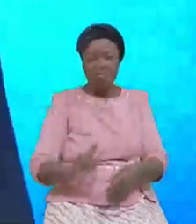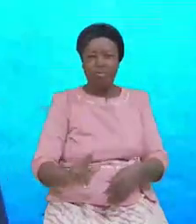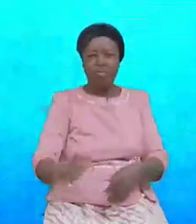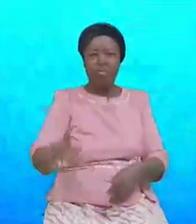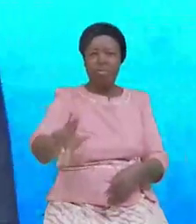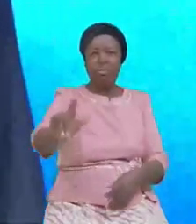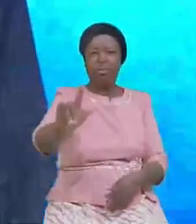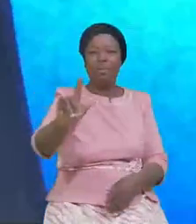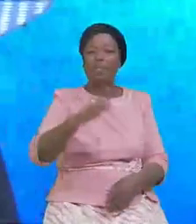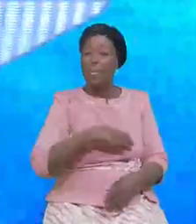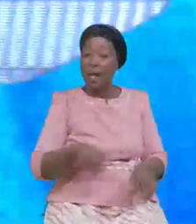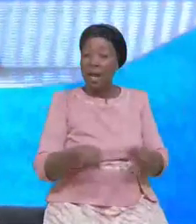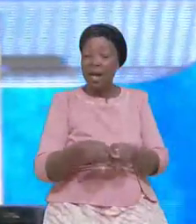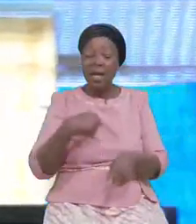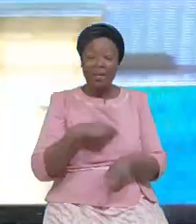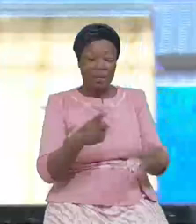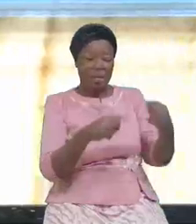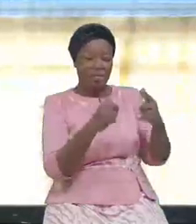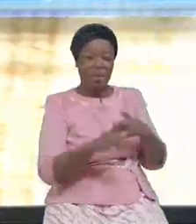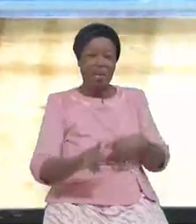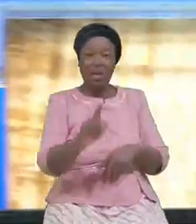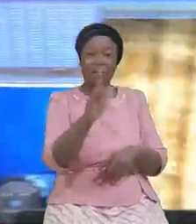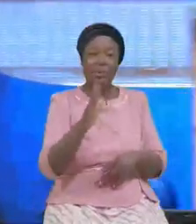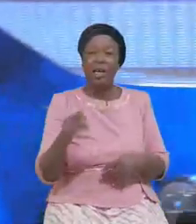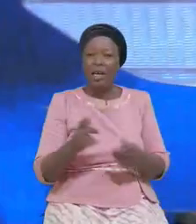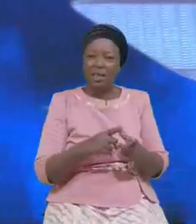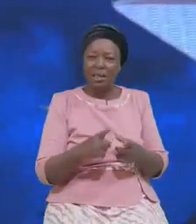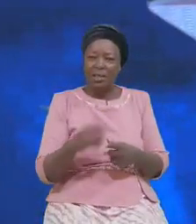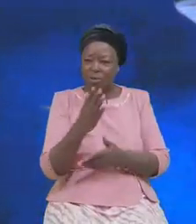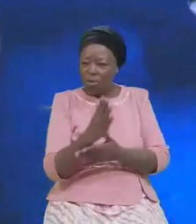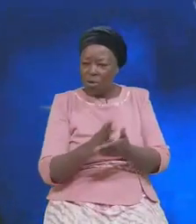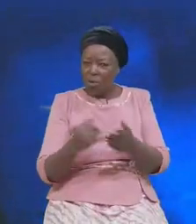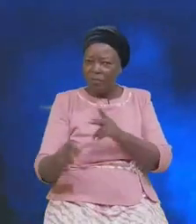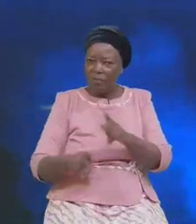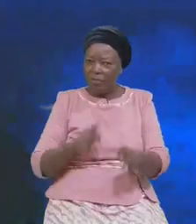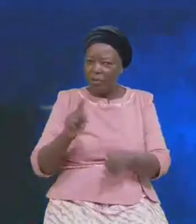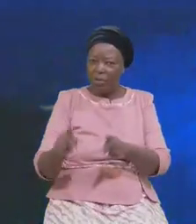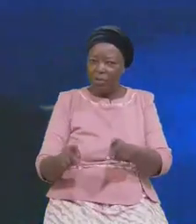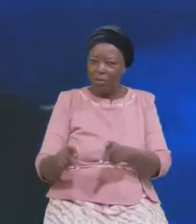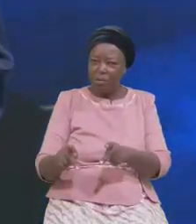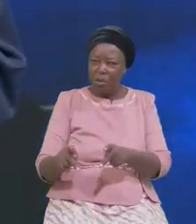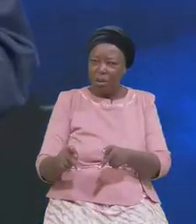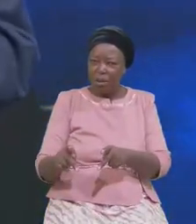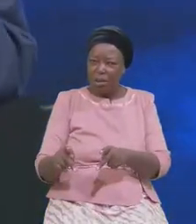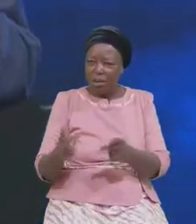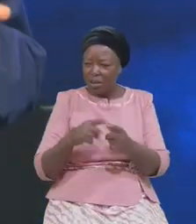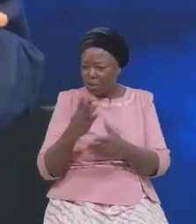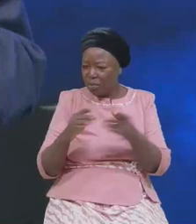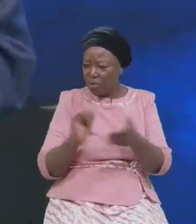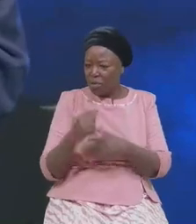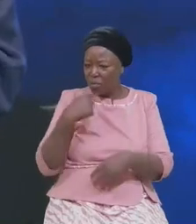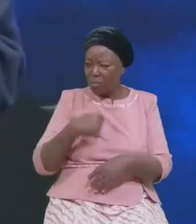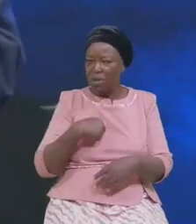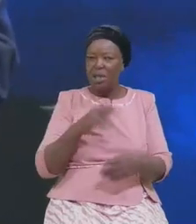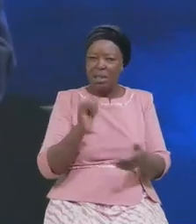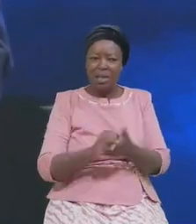Et comme nous sommes venus à l'aéroport, il y avait certains de ces gens, la sécurité, le personnel de sécurité a dit qu'il y a des gens qui